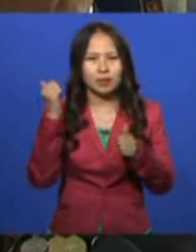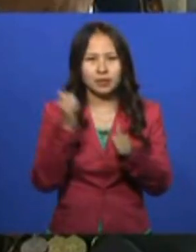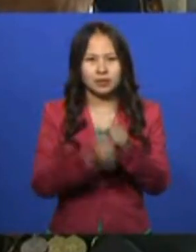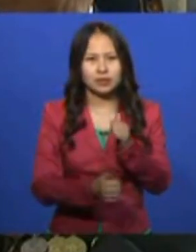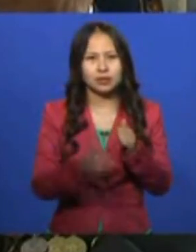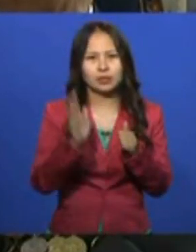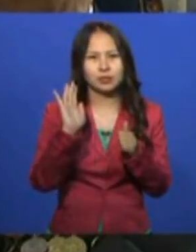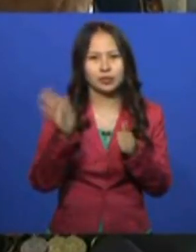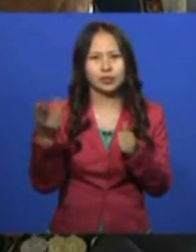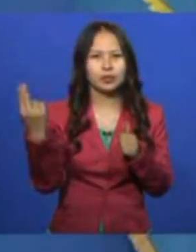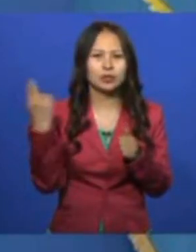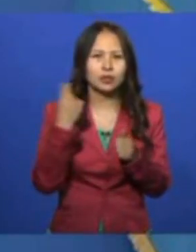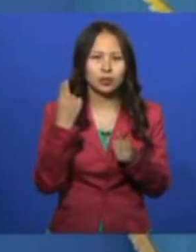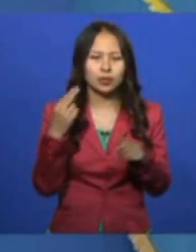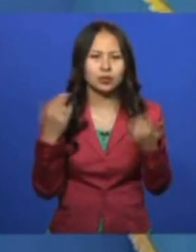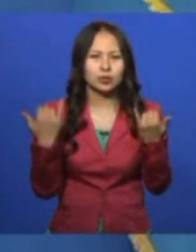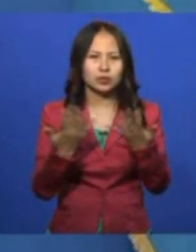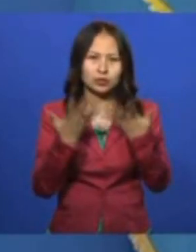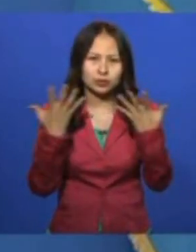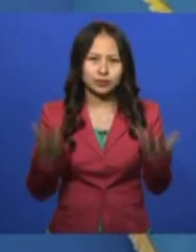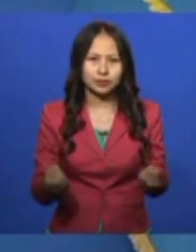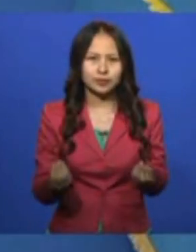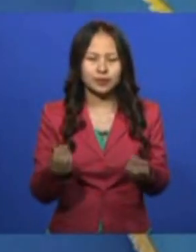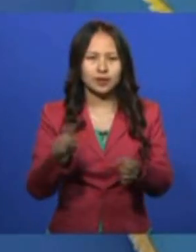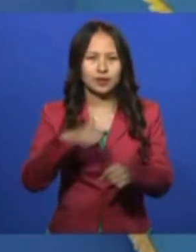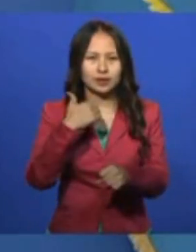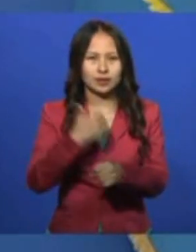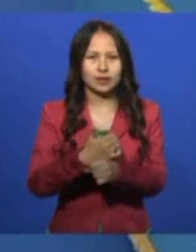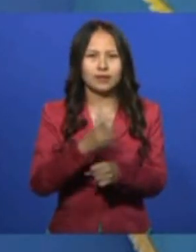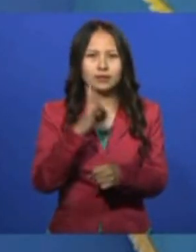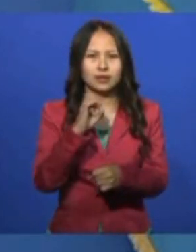қарыздармыз. Мемлекет басшысы ретінде